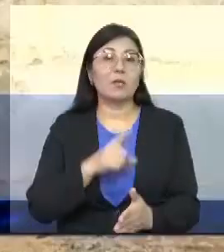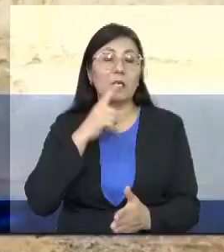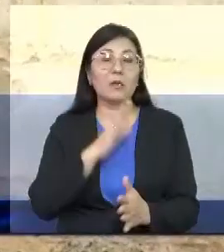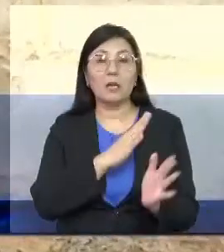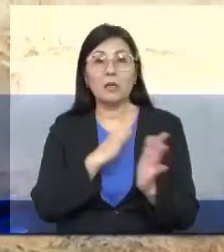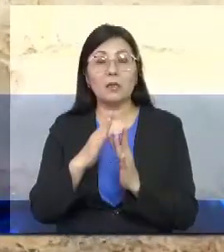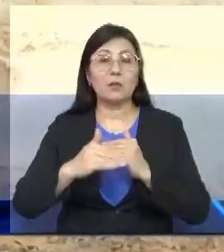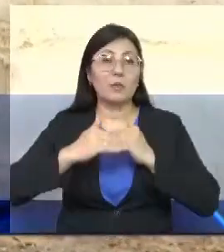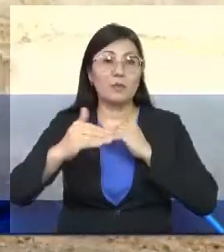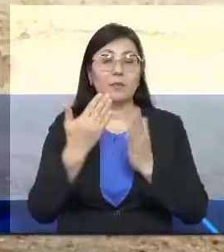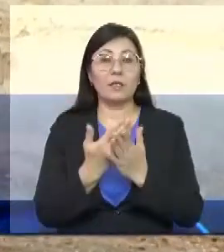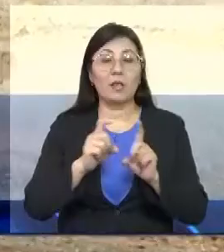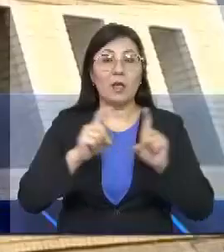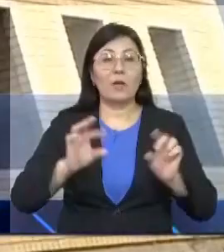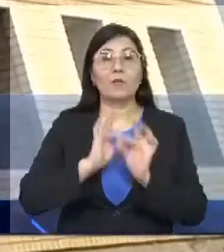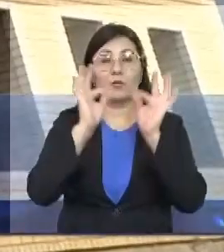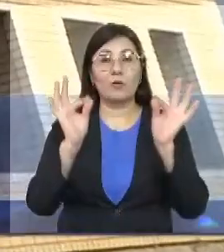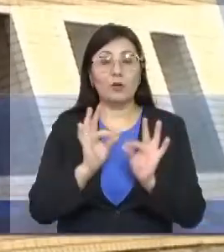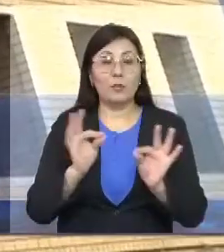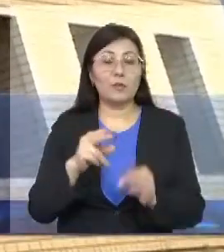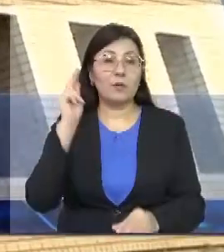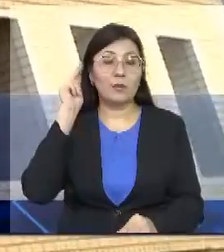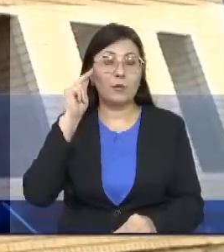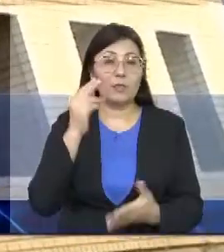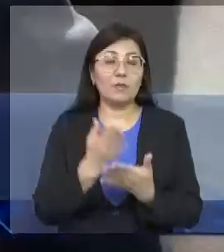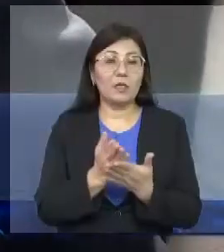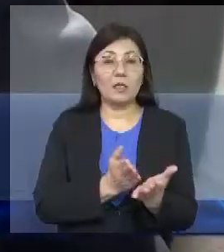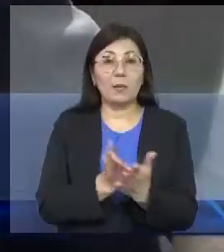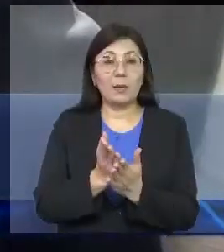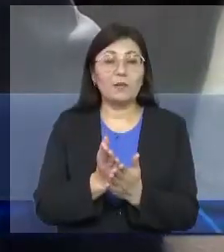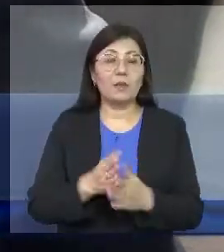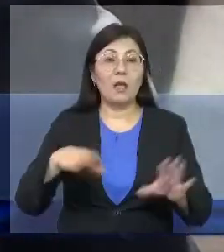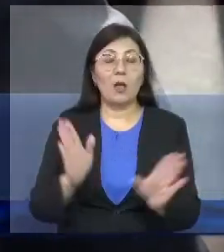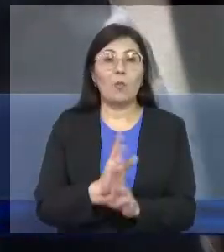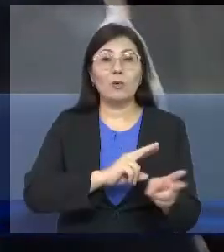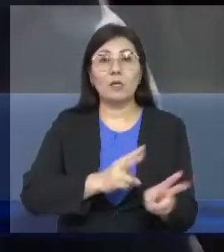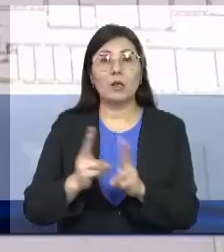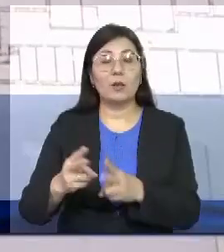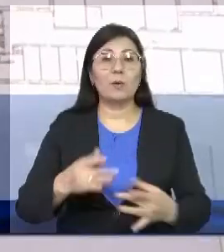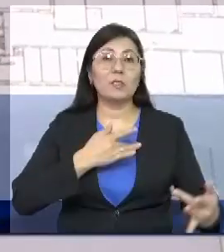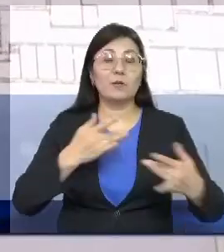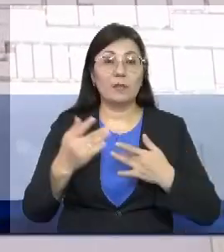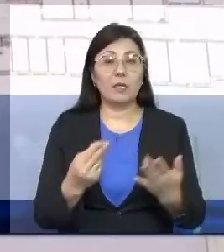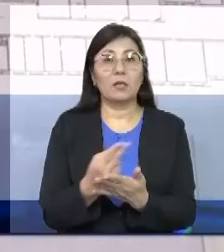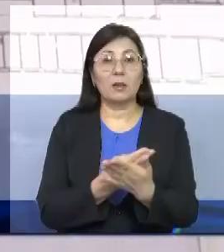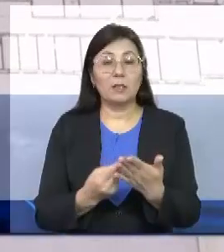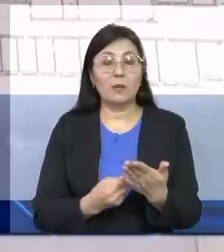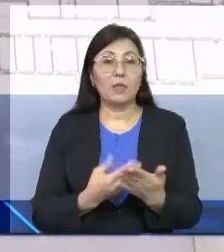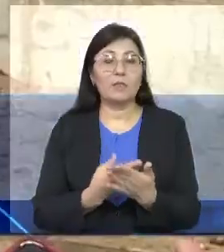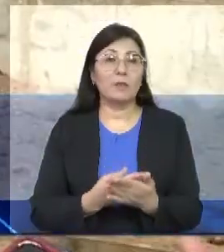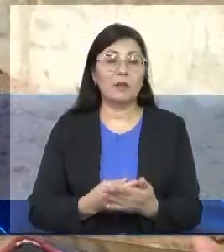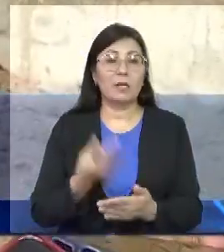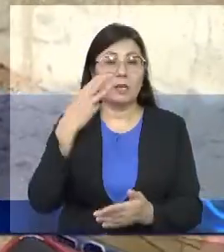территории. Важно подчеркнуть, что в школе искусств ребята получают необходимые знания по таким направлениям, как музыка, хореография, театральное и изобразительное искусство,